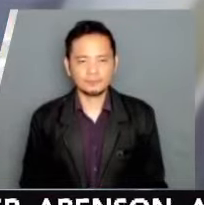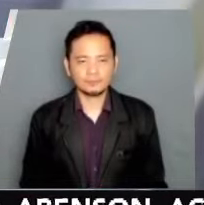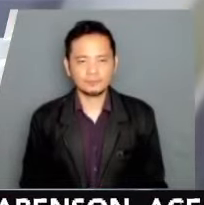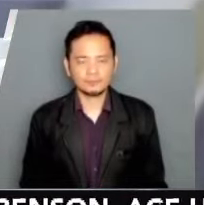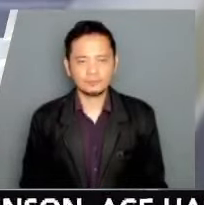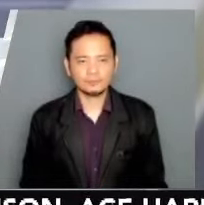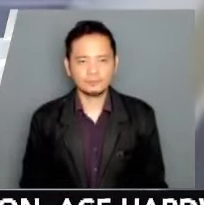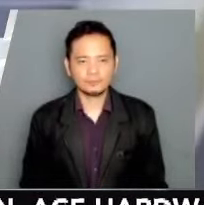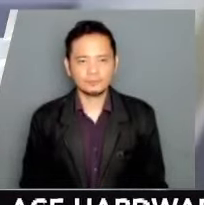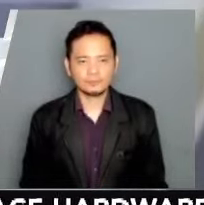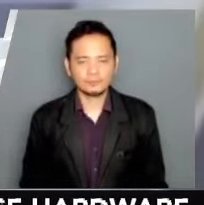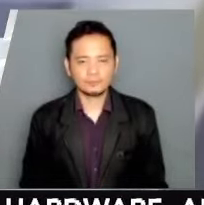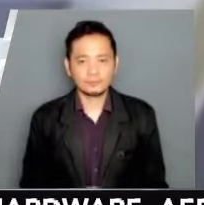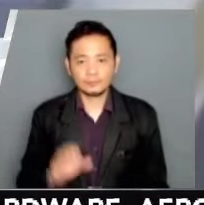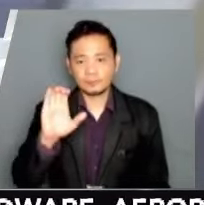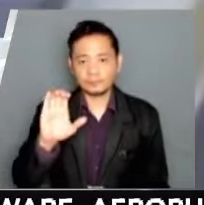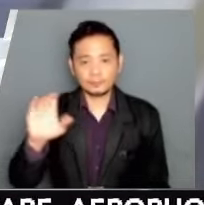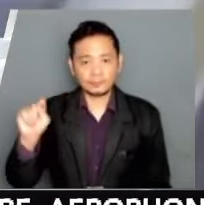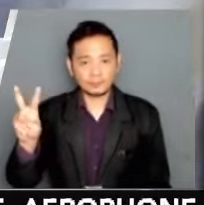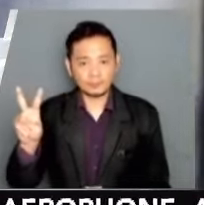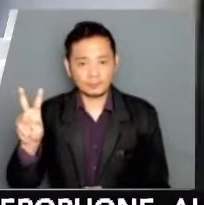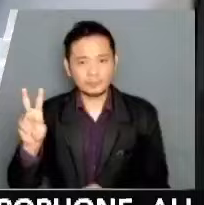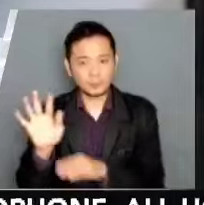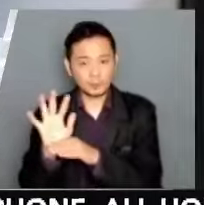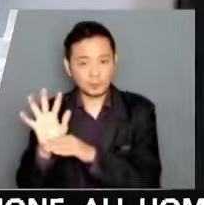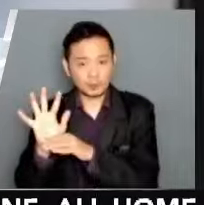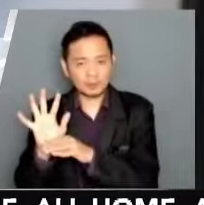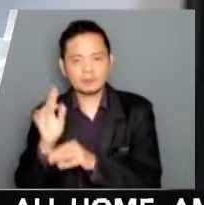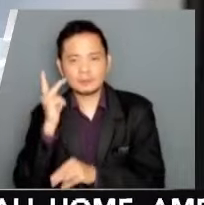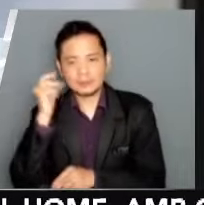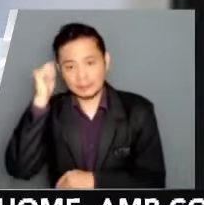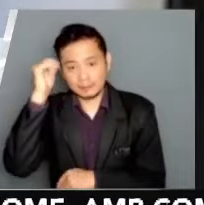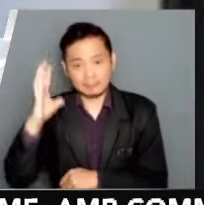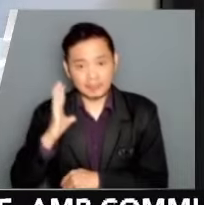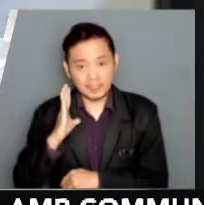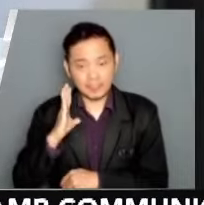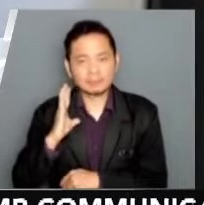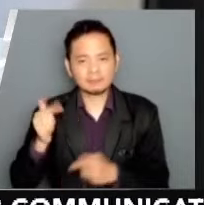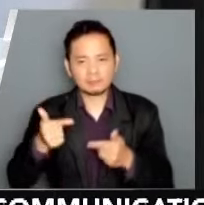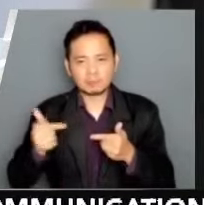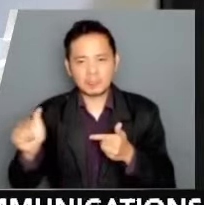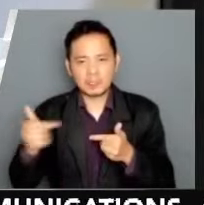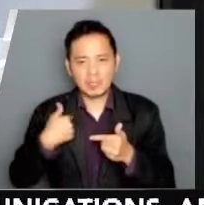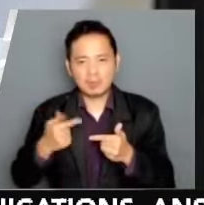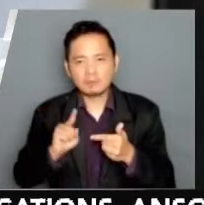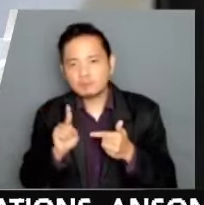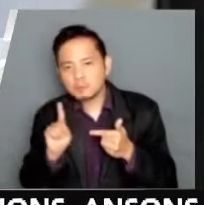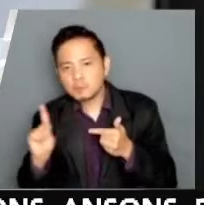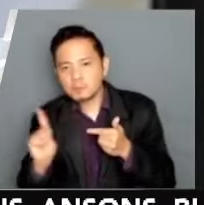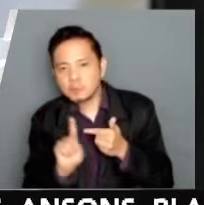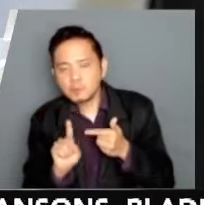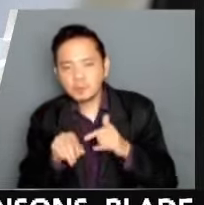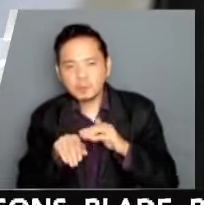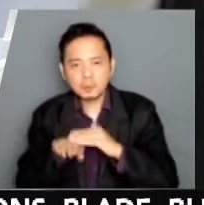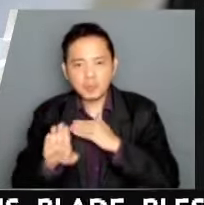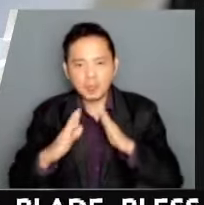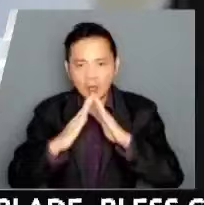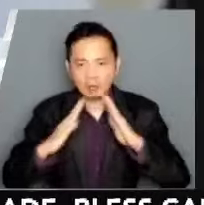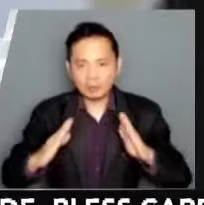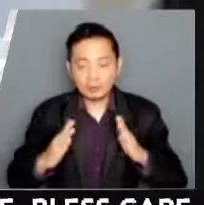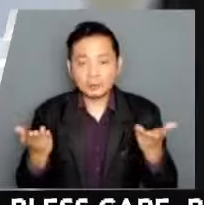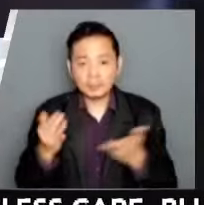kita sa CCTV video ang lalaking pumasok sa gate na isang boarding house sa Barangay Villa Anita Iloilo City umakyat sa third floor